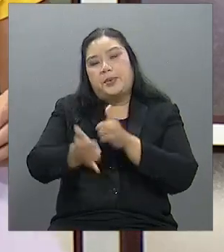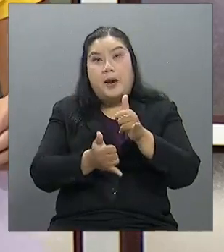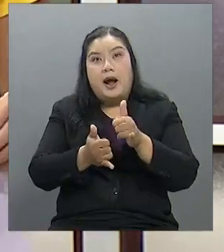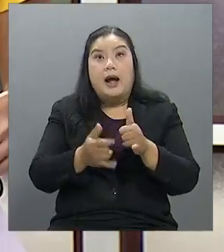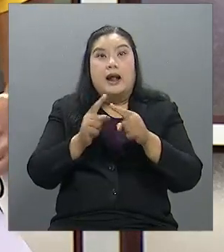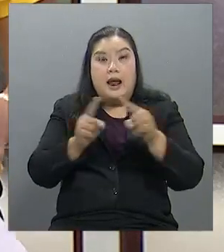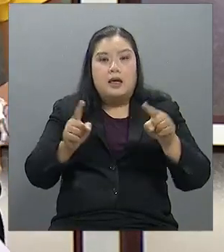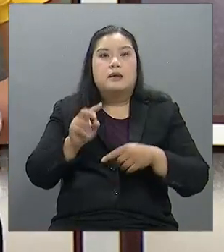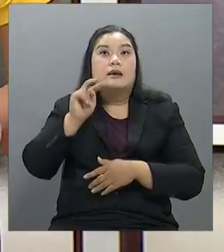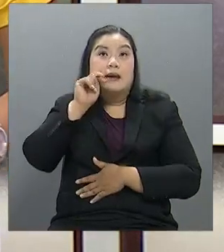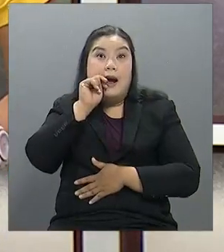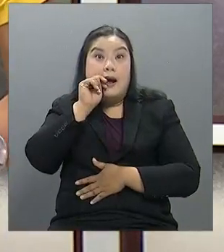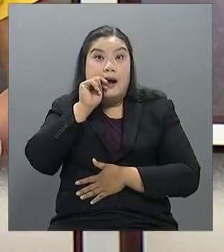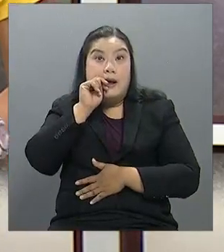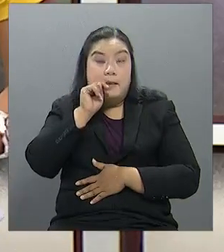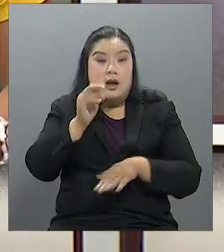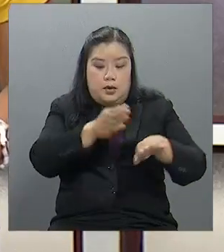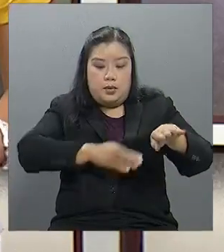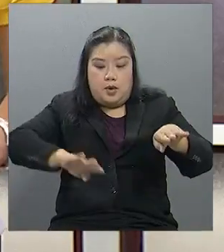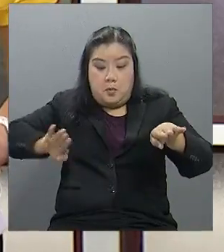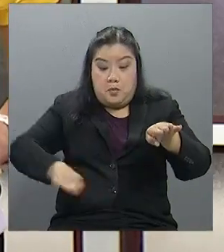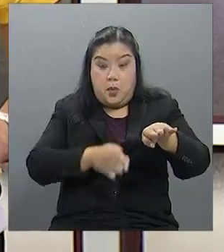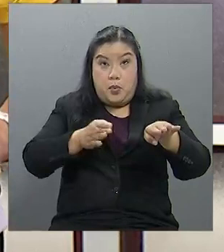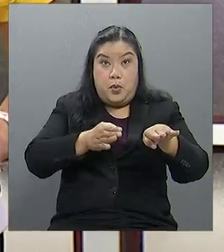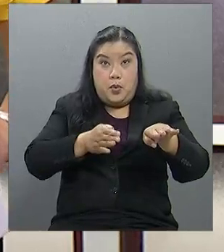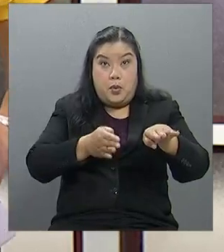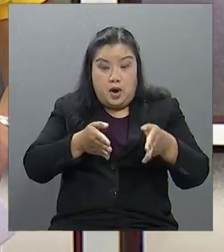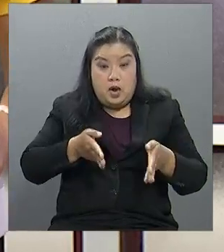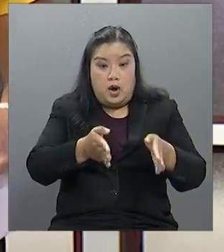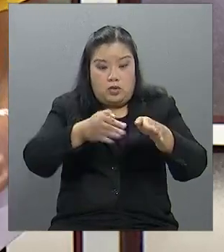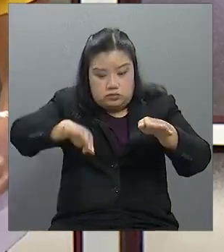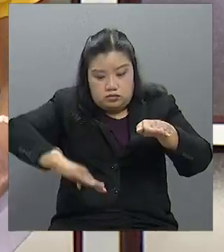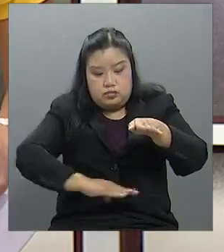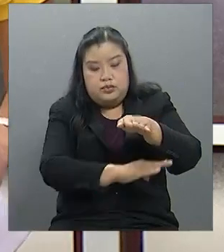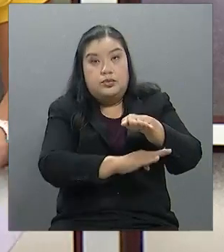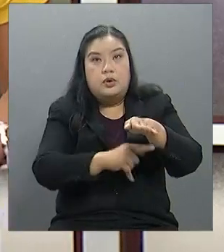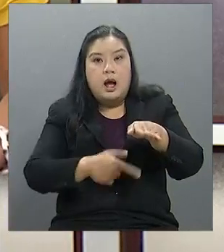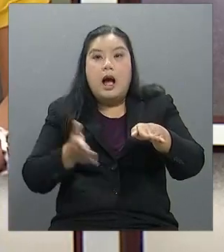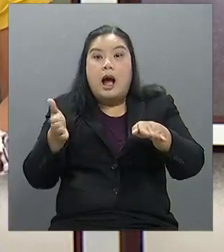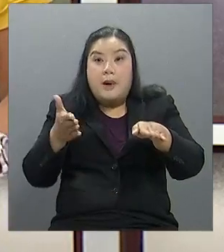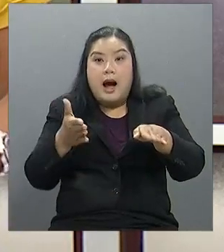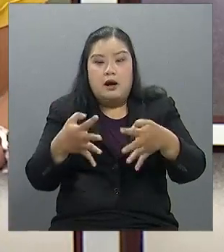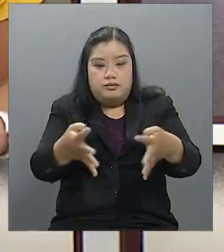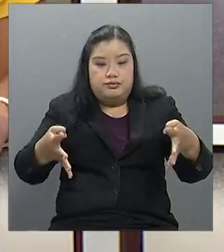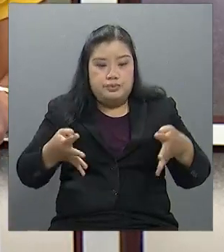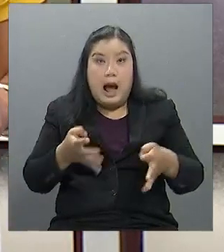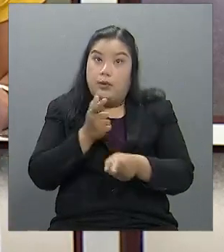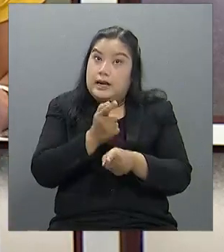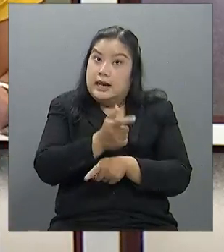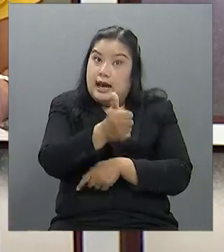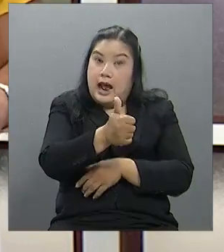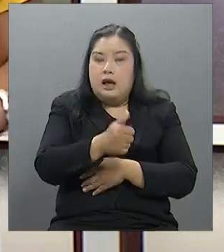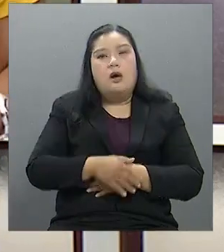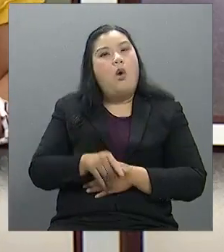ที่มันกัดเซาะเข้าไปใต้ถนนนะคะชาวบ้านเขาก็สามารถไปเลี้ยงปลาไปหาปลาจับปลากันได้ด้วยนะคะนี่ก็ถือว่าเป็น